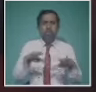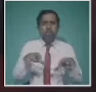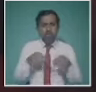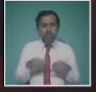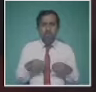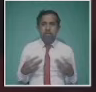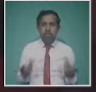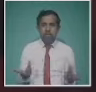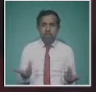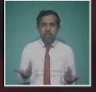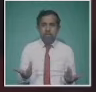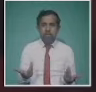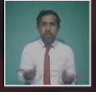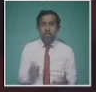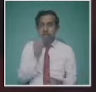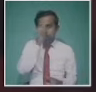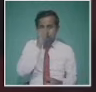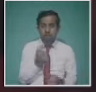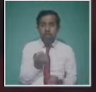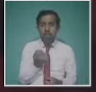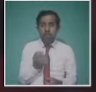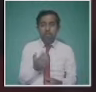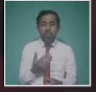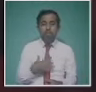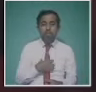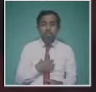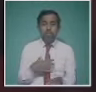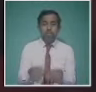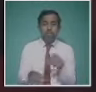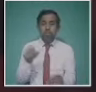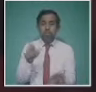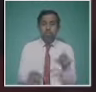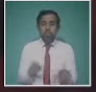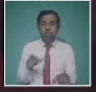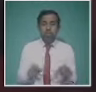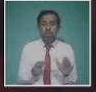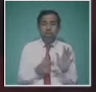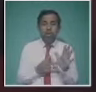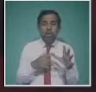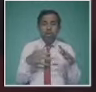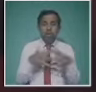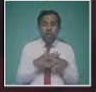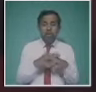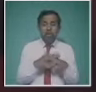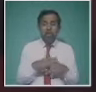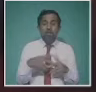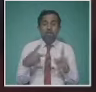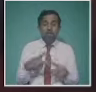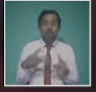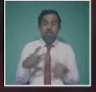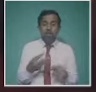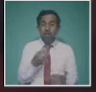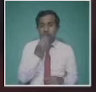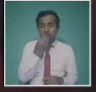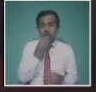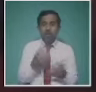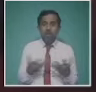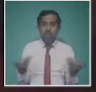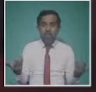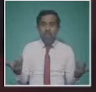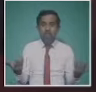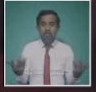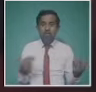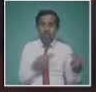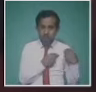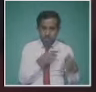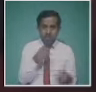නැහැ. හැබැයි ඒ හොරගම් කරපු සල්ලි නිසා දුක් විඳින මිනිස්සු නාවල පිටියේ මිනිස්සුන්ට දෙවේල තුන් වේල කන්න නැහැ. ඒකට වග